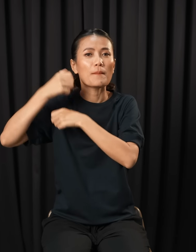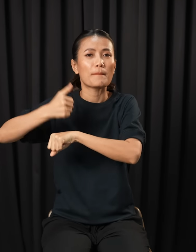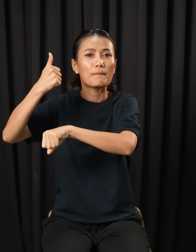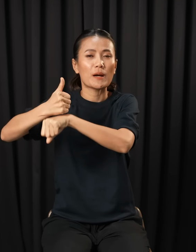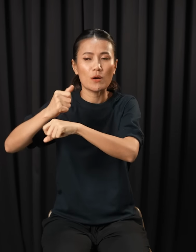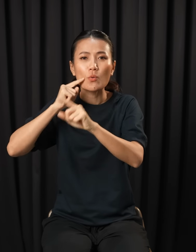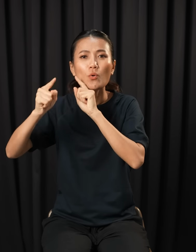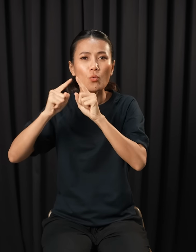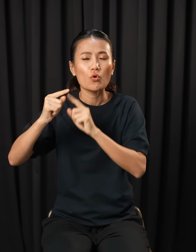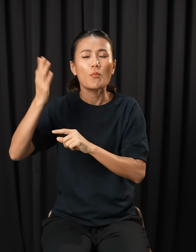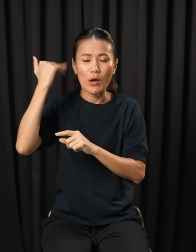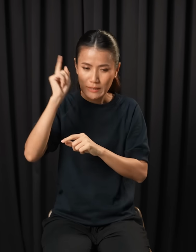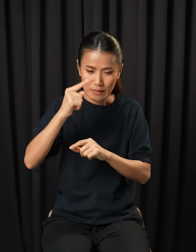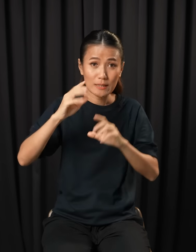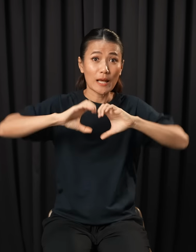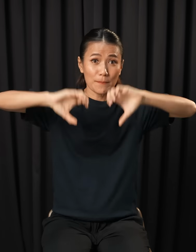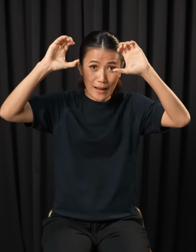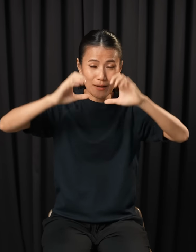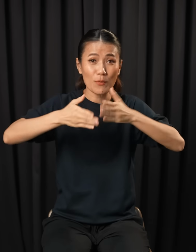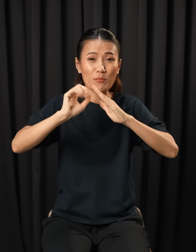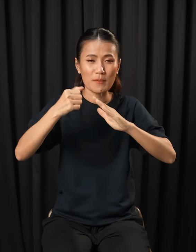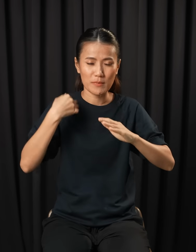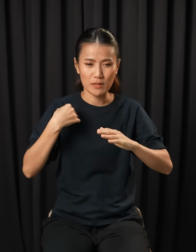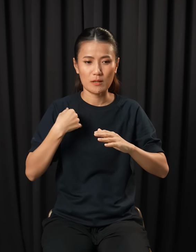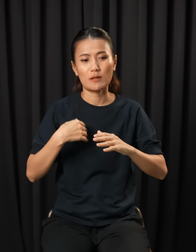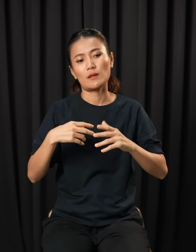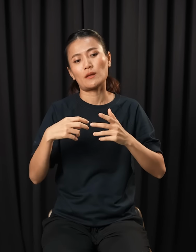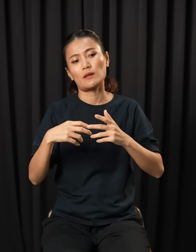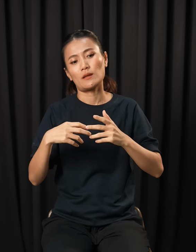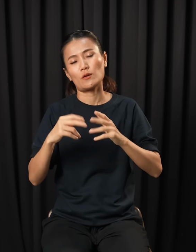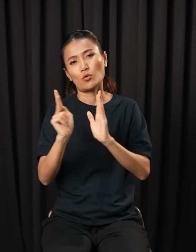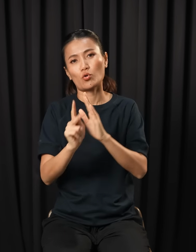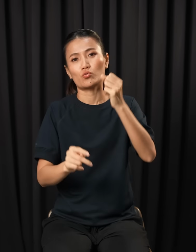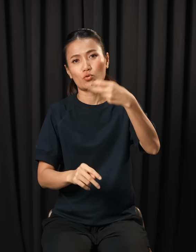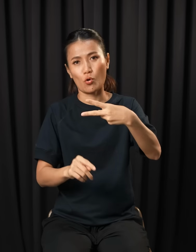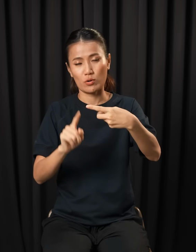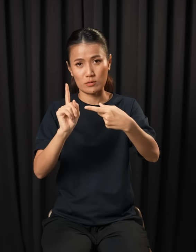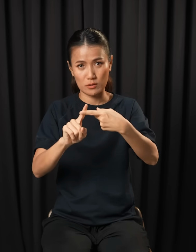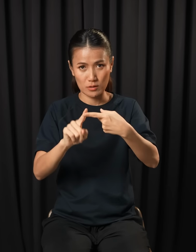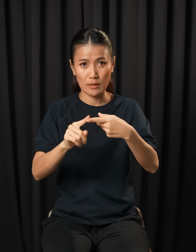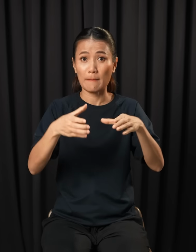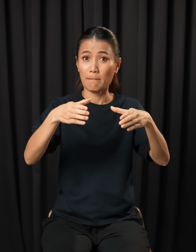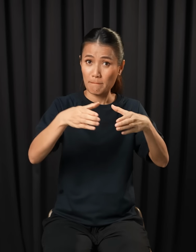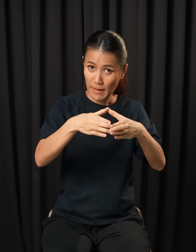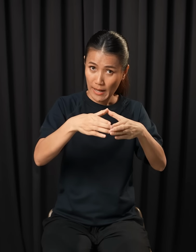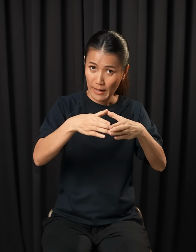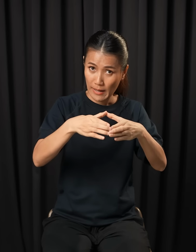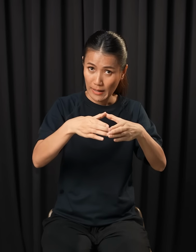ยกับจุลินเขาบอกว่ามันมี2เงื่อนไขในการจัดตั้งรัฐบาลครั้งหน้าเงื่อนไขที่หนึ่